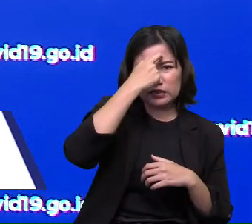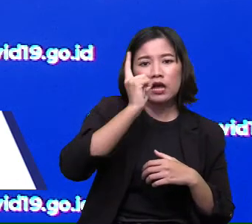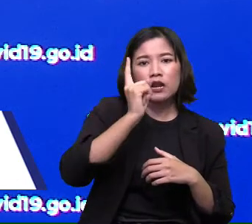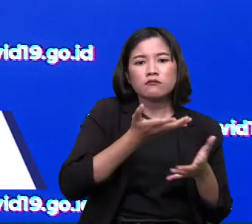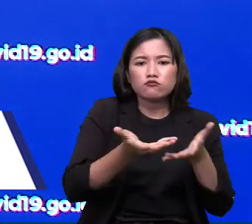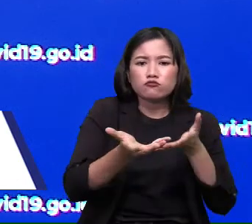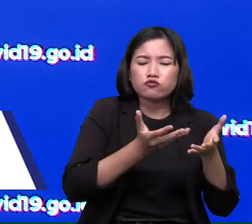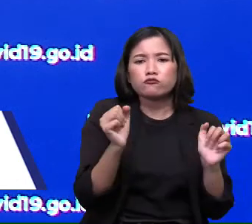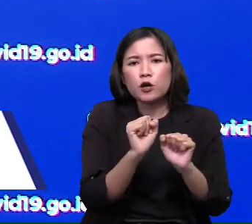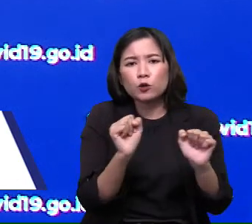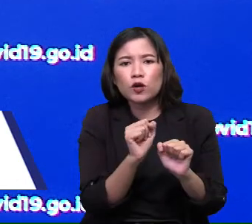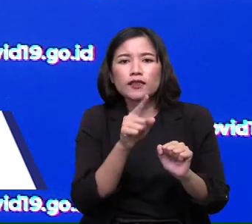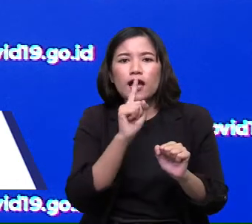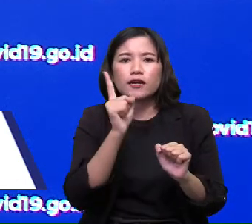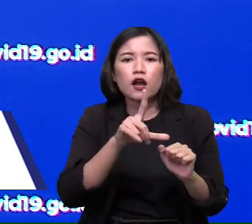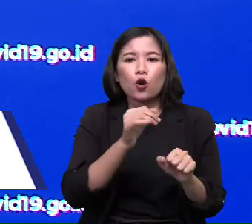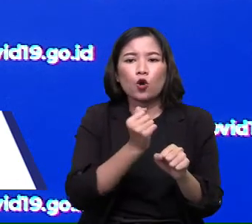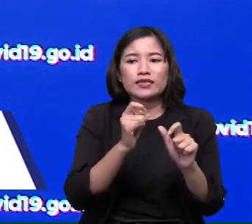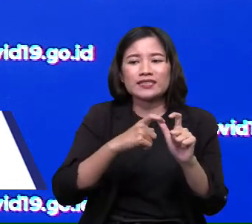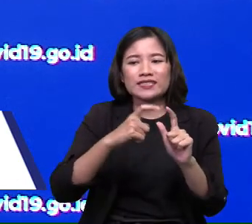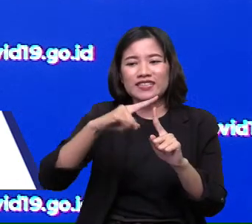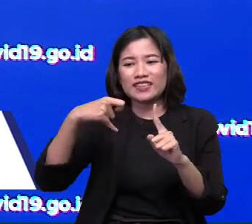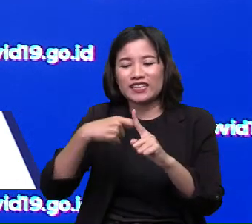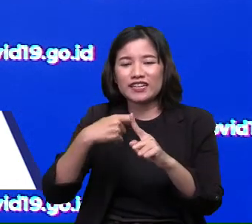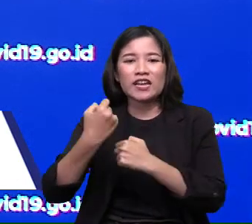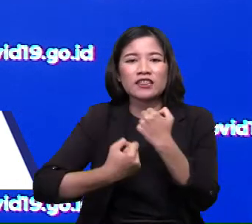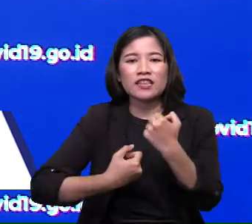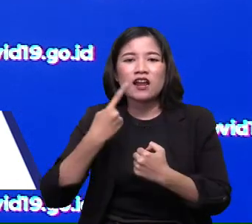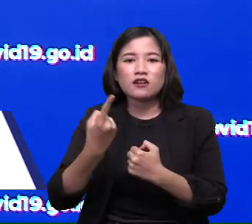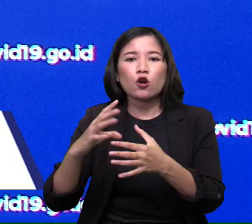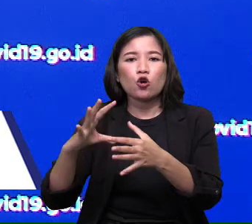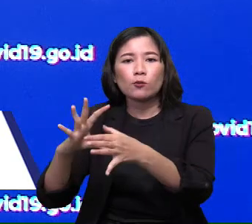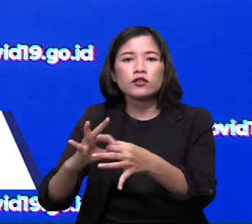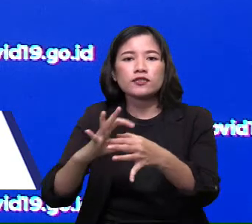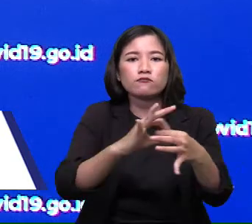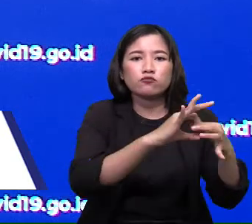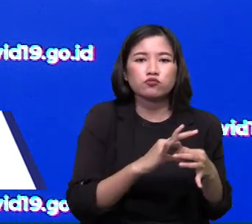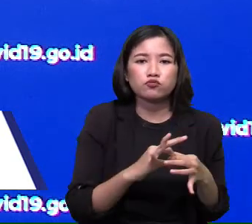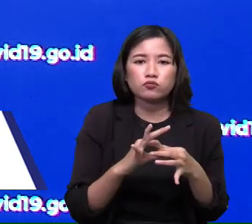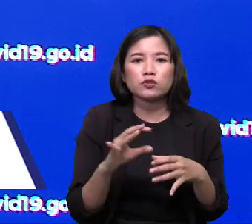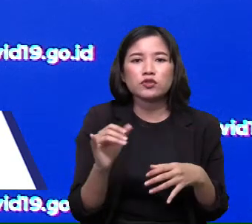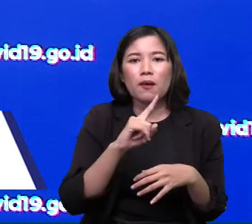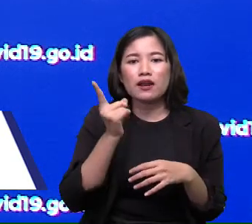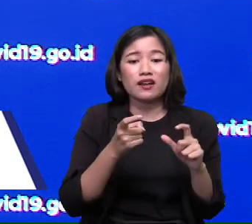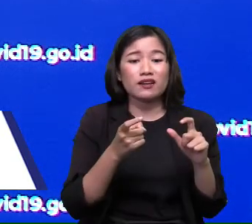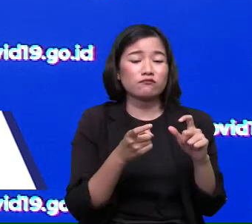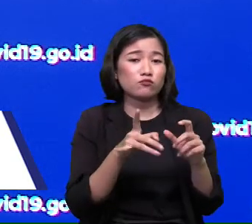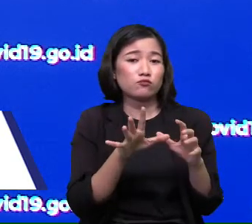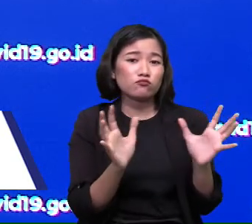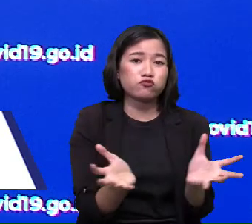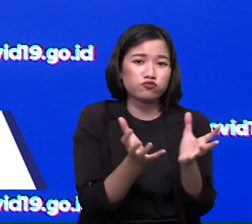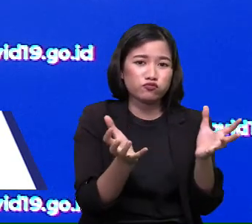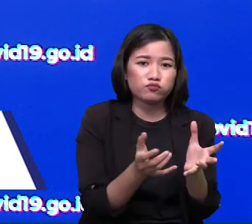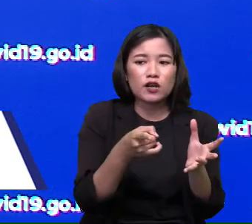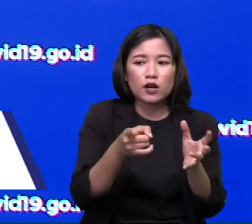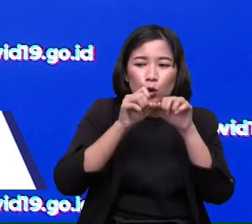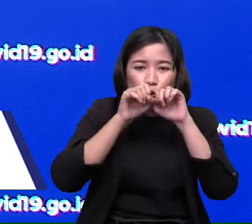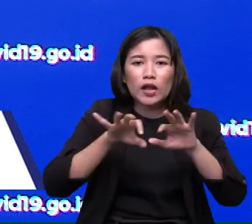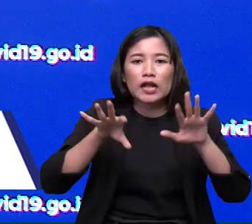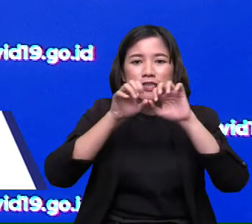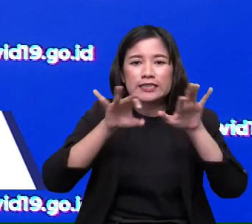darurat serta logistik dan peralatan melakukan kolaborasi lintas sektor memaksimalkan sumber daya dan melakukan upaya sosialisasi